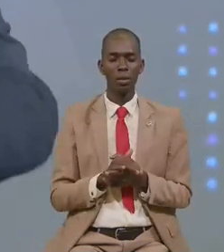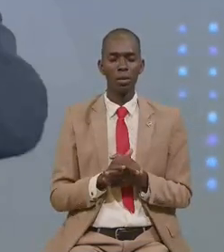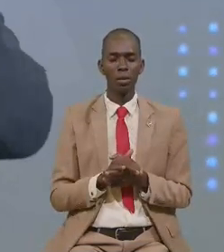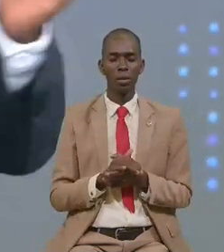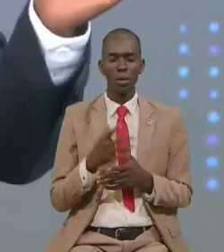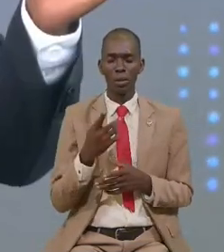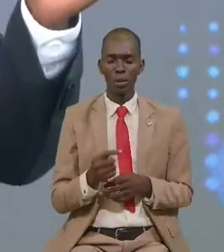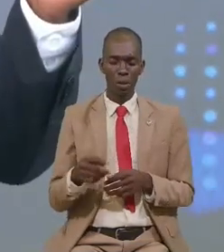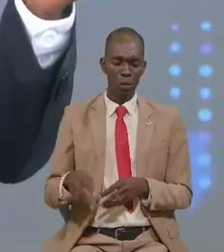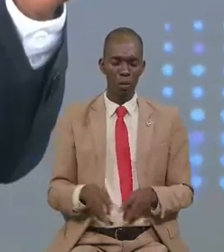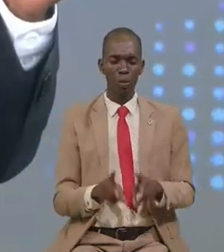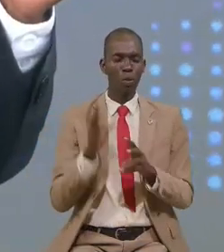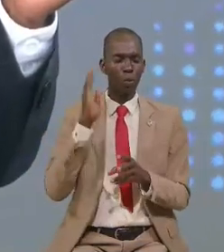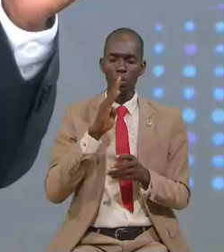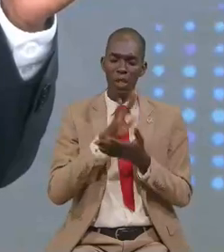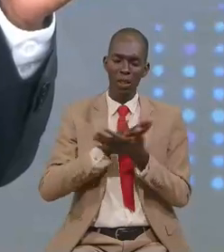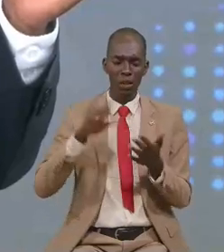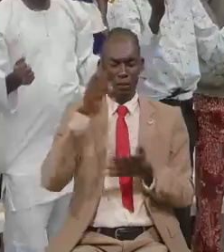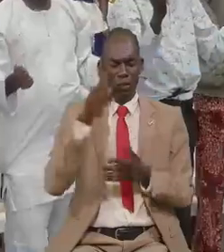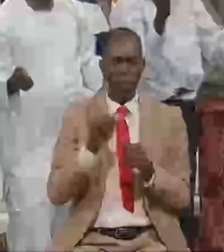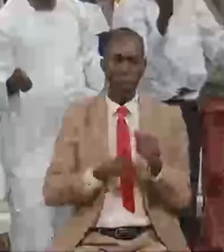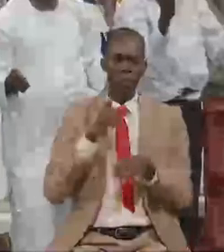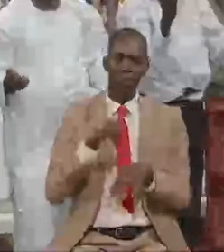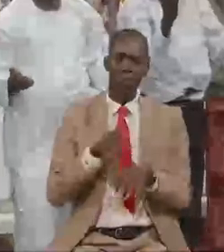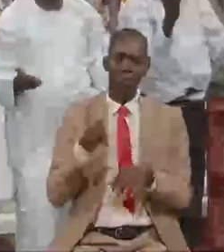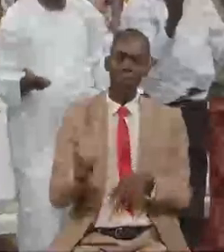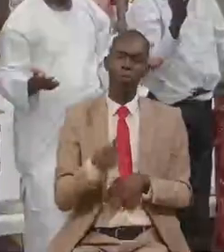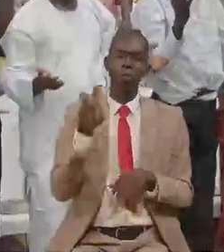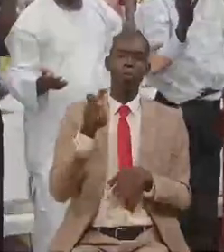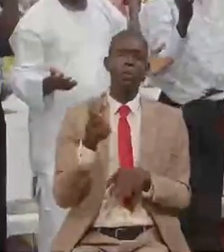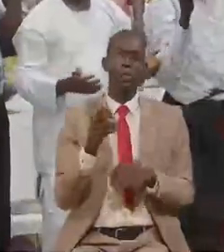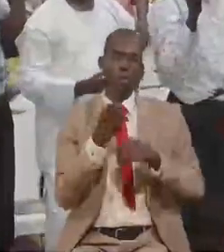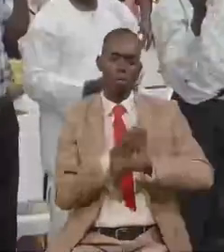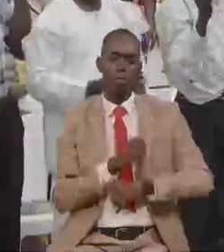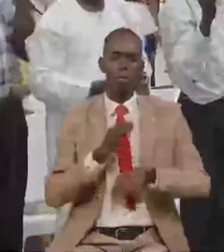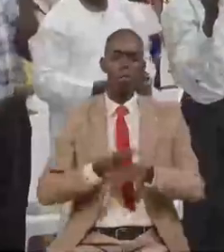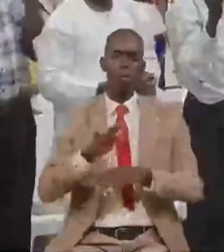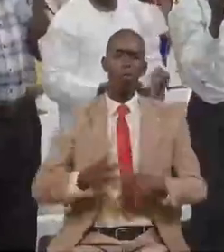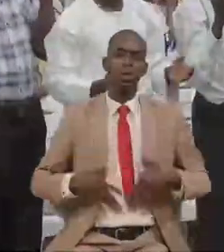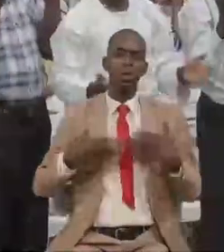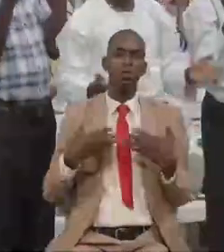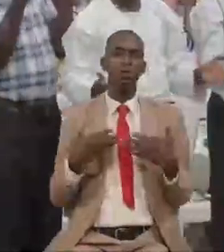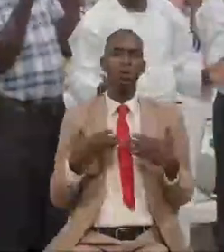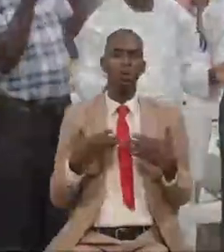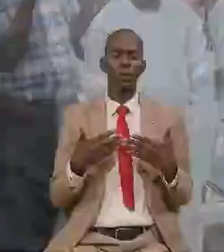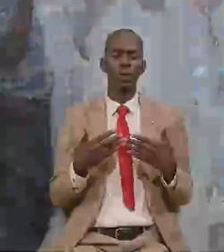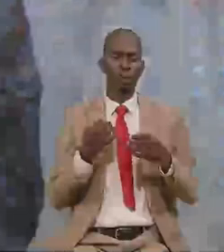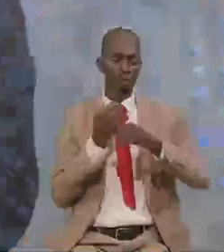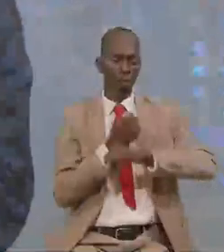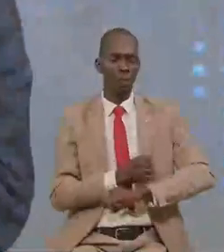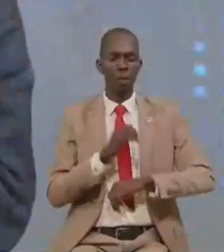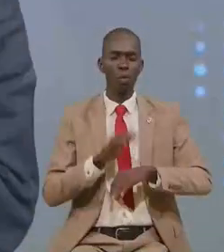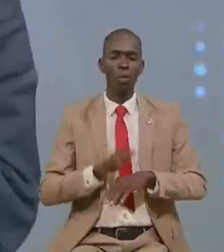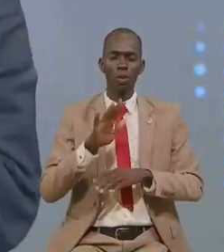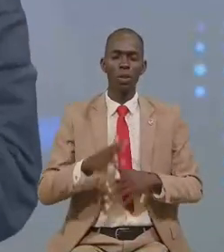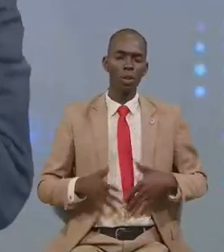La voie sera balayée pour toi à tout moment que tu voyages. La protection sur ta vie. La préservation sur ta vie.